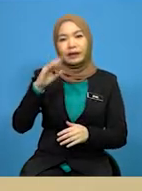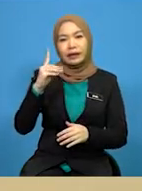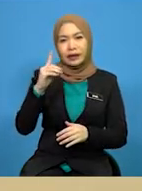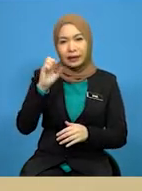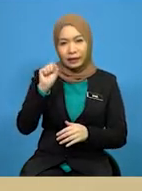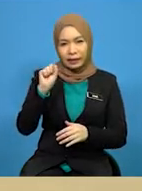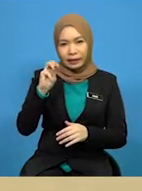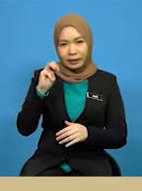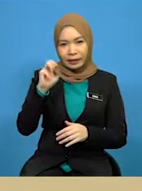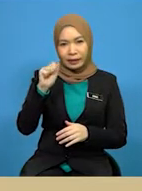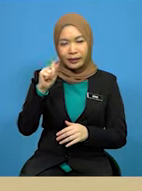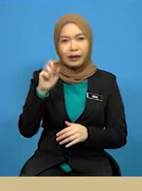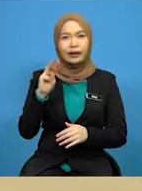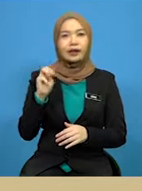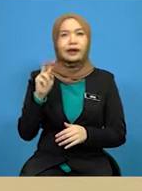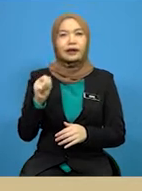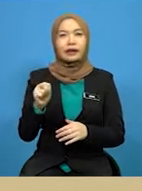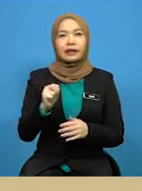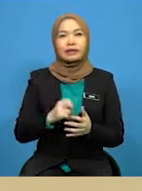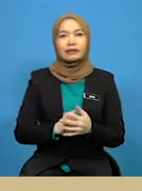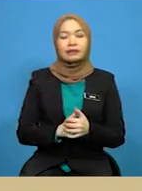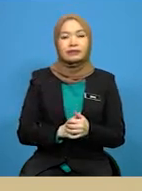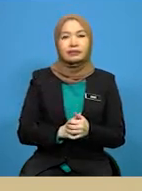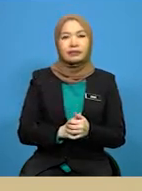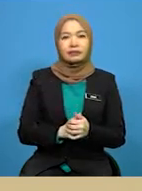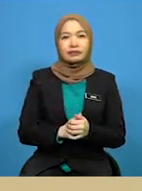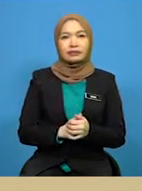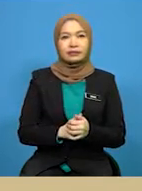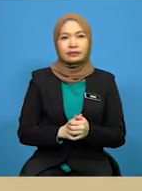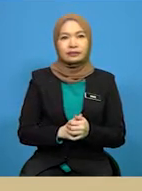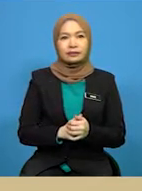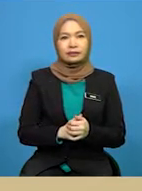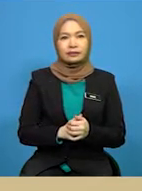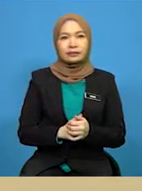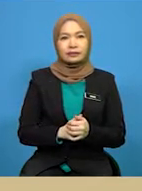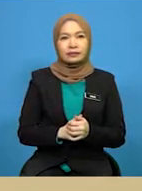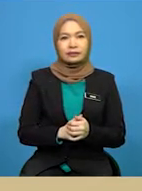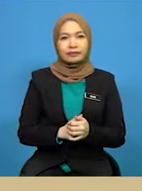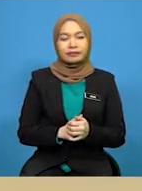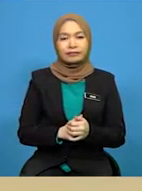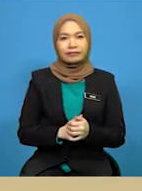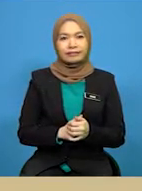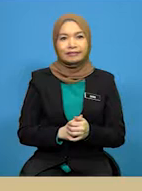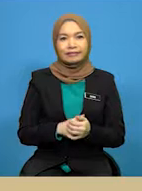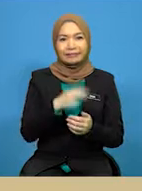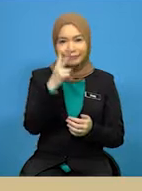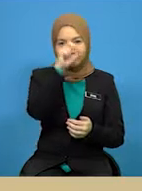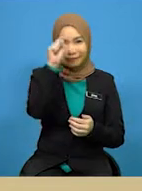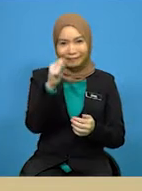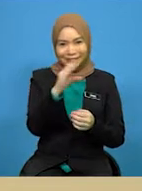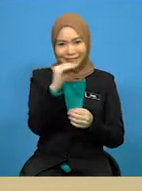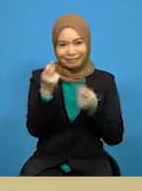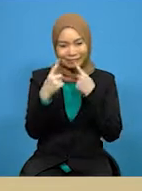meningkat, C. Kos hidup masyarakat menurun, D. Tingkat kebajikan masyarakat menurun.